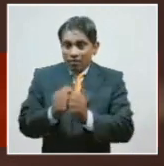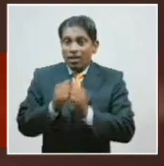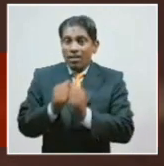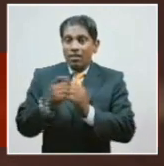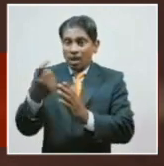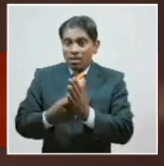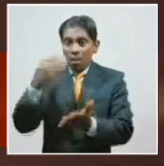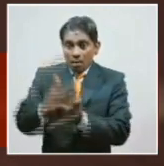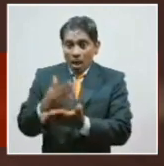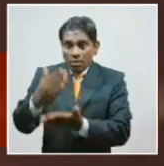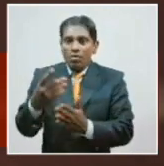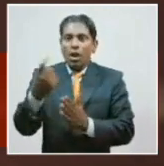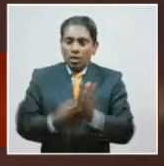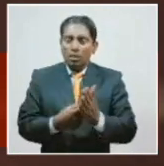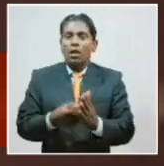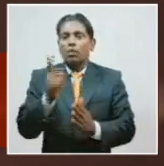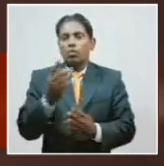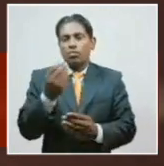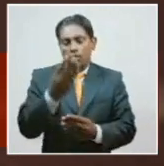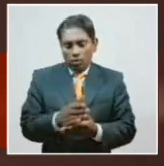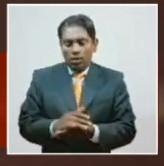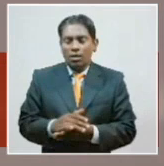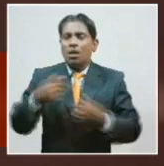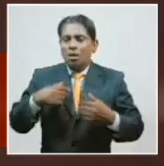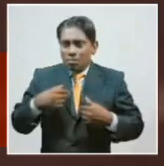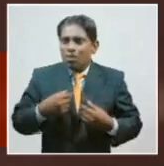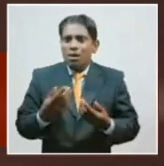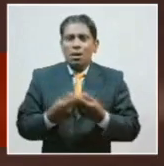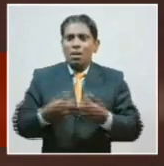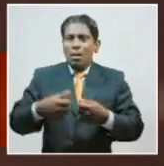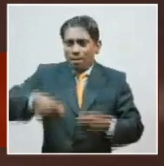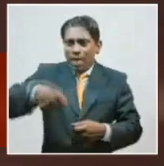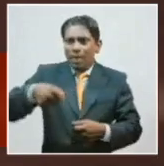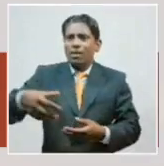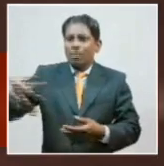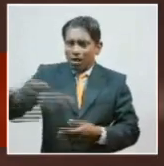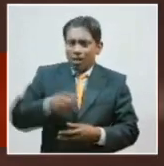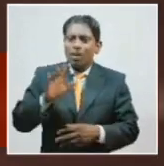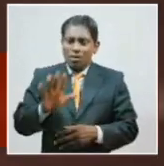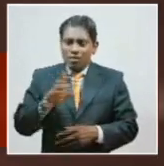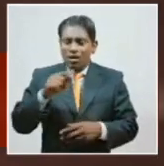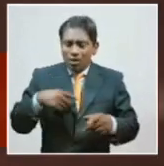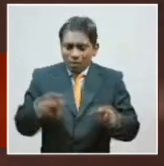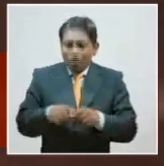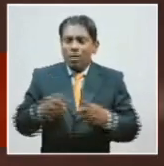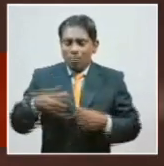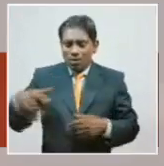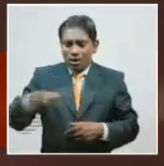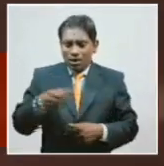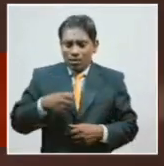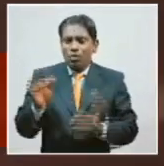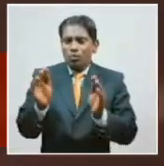කරනවා. කතානායකතුමාට දැනුවත් කරන්න. මේ පරීක්ෂණය සම්බන්ධයෙන් මම සූදානම්. නමුත් මම ලබන සඳුදා රන්ජන් රාමනායක වෙනුවෙන් යම්